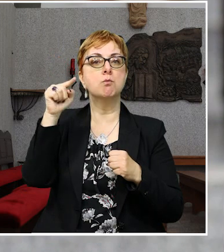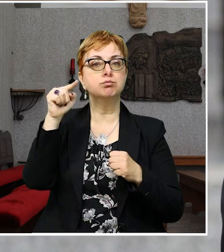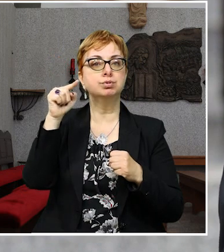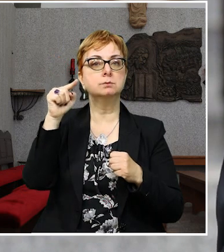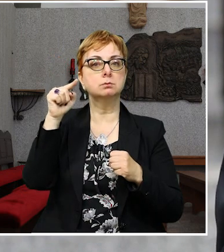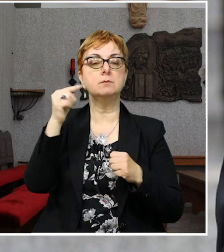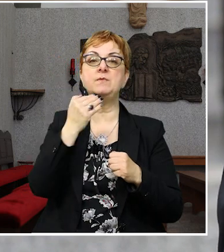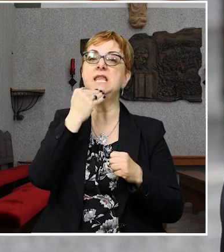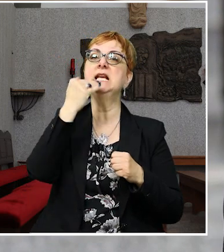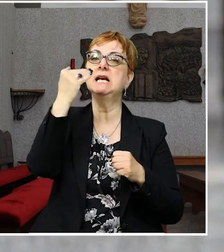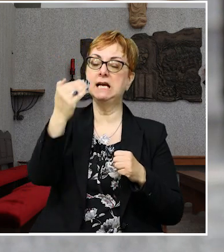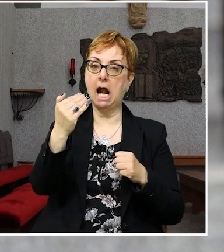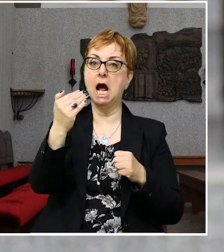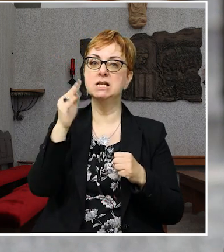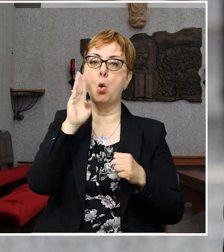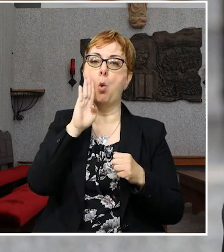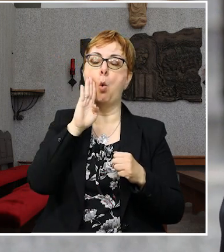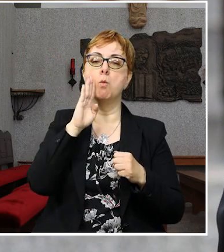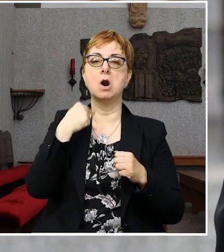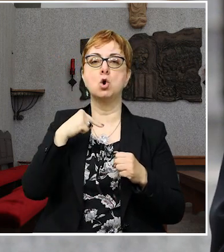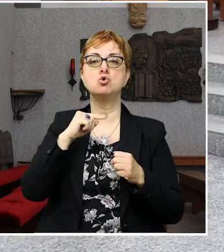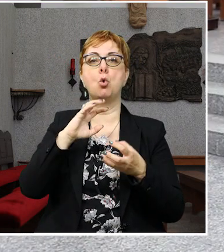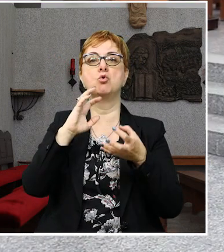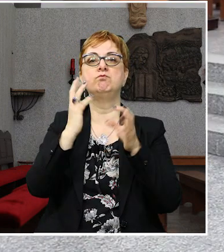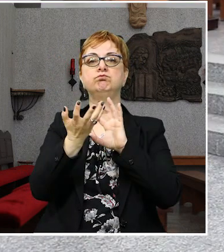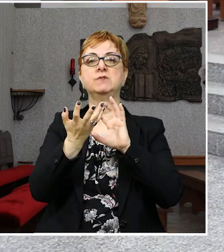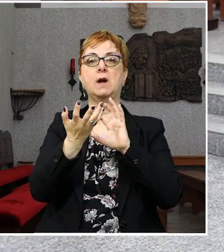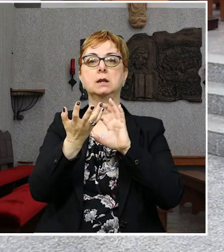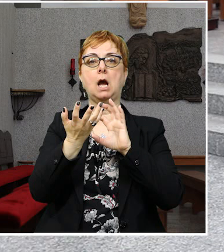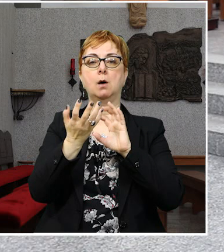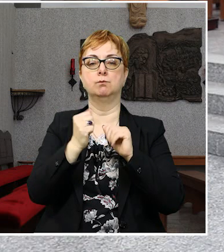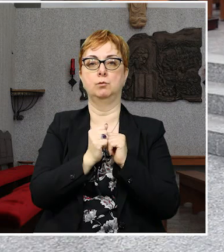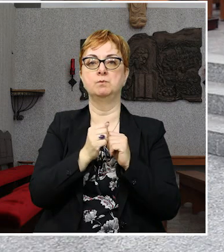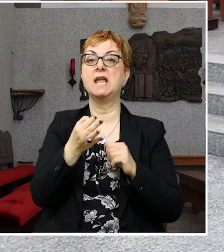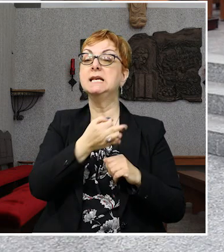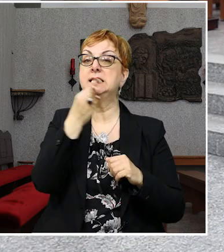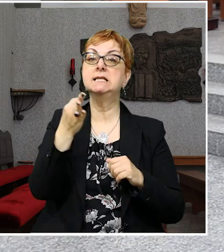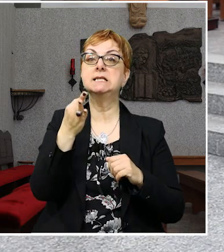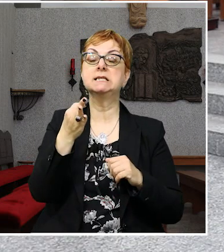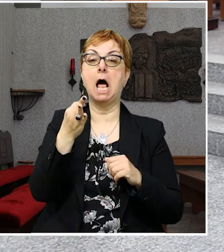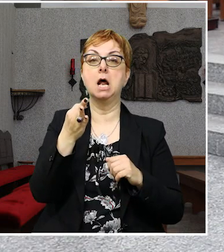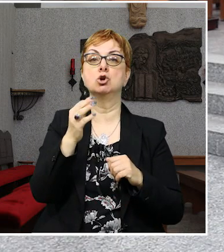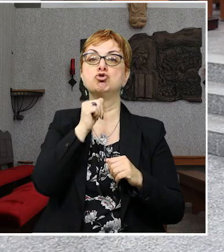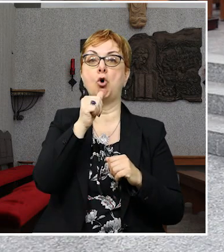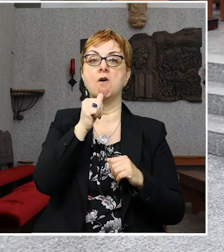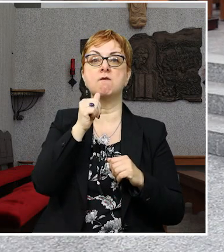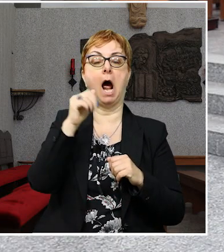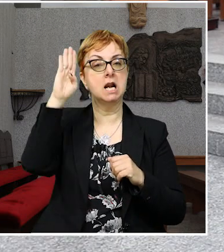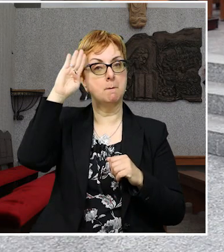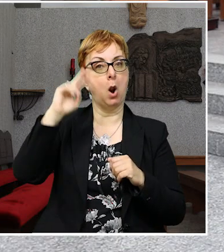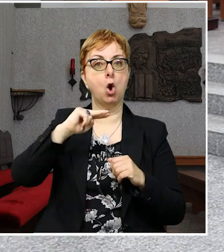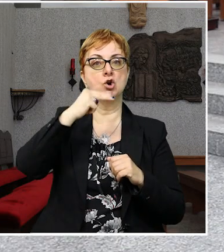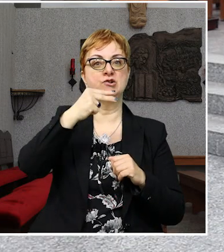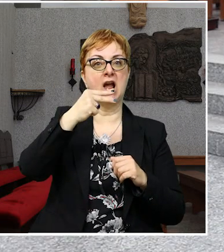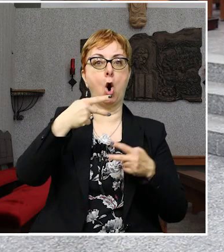rende pienamente umani. Quando San Giovanni Paolo II